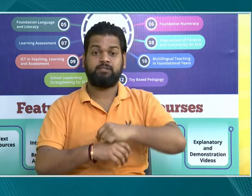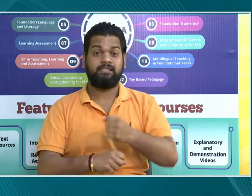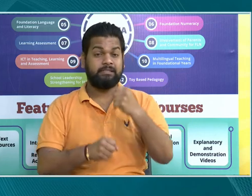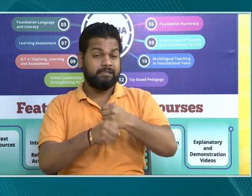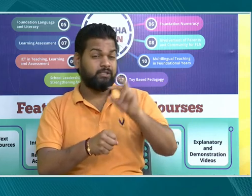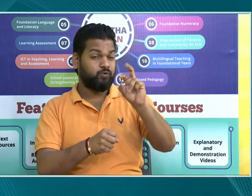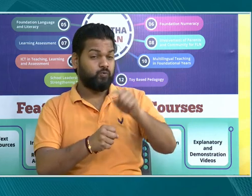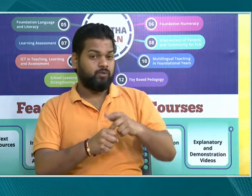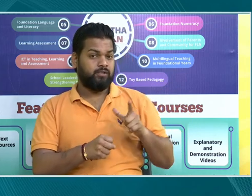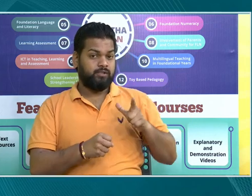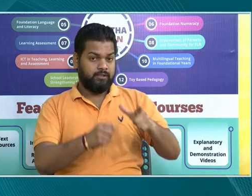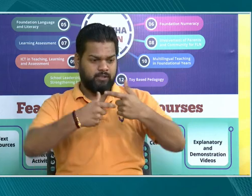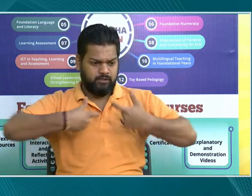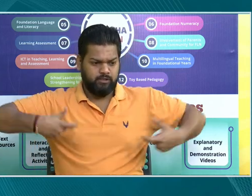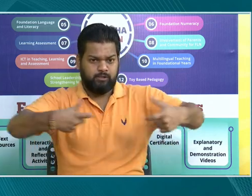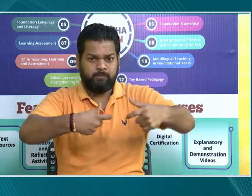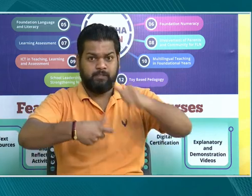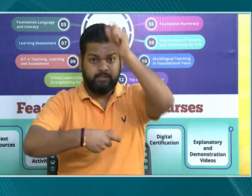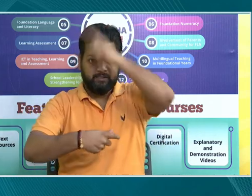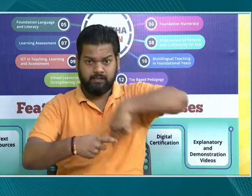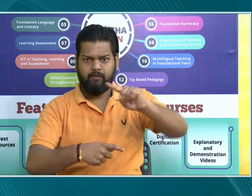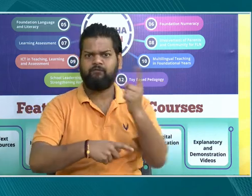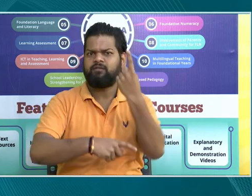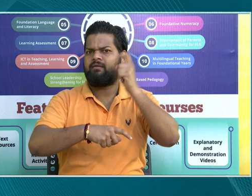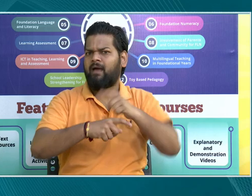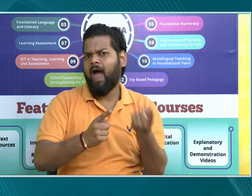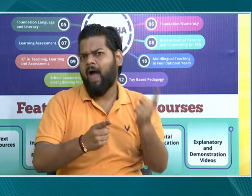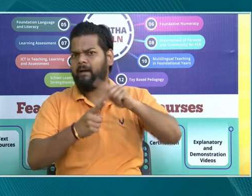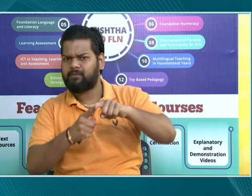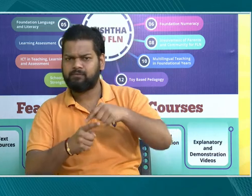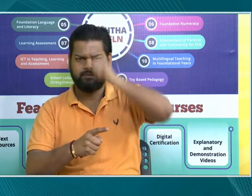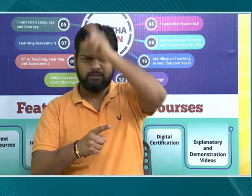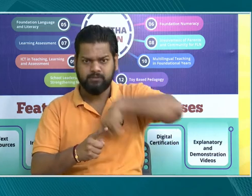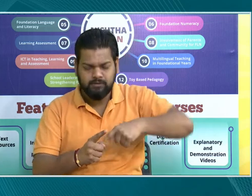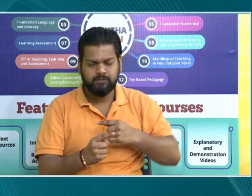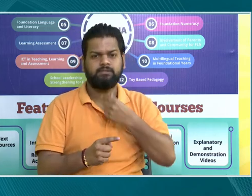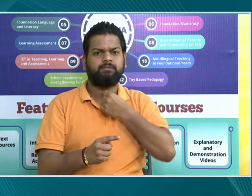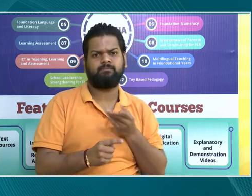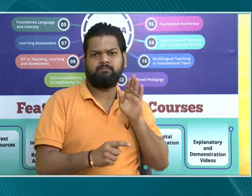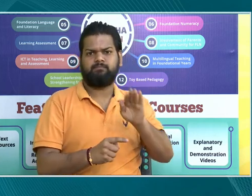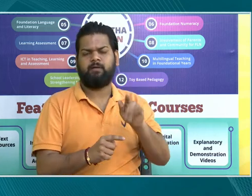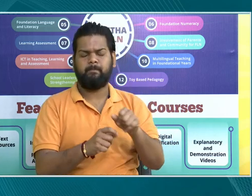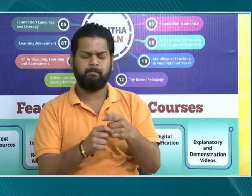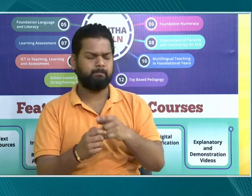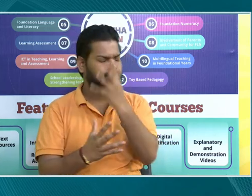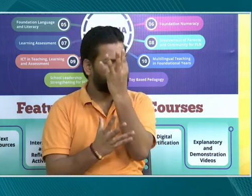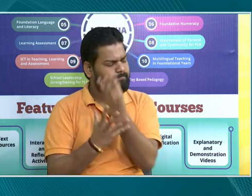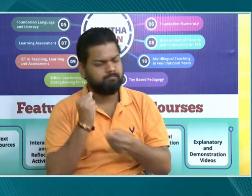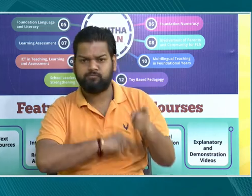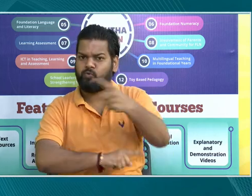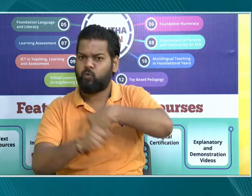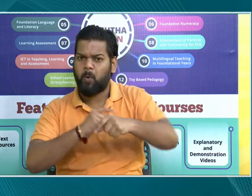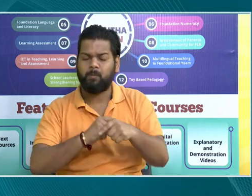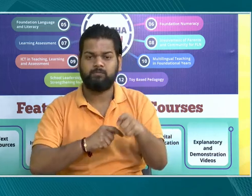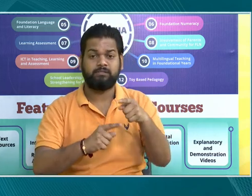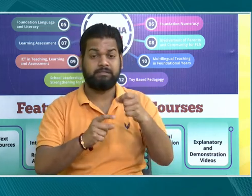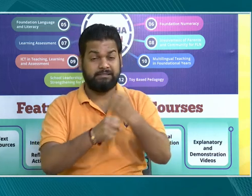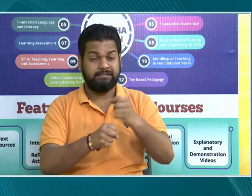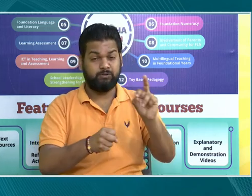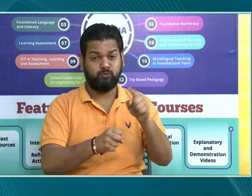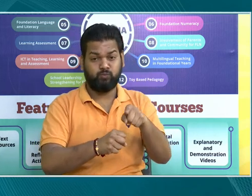फॉर द फर्स्ट टाइम इन द कंट्री दिस ईयर. A nation deeply committed to democracy and multilateralism, India's G20 presidency would